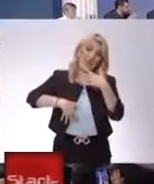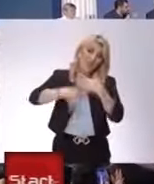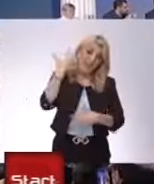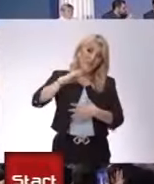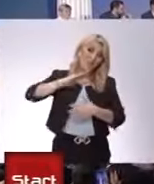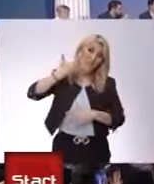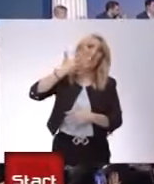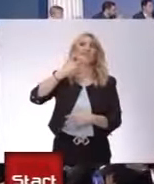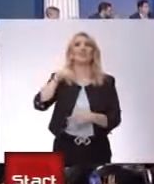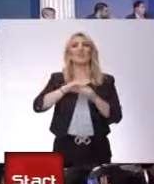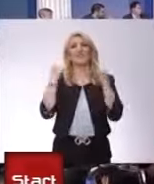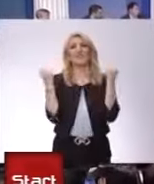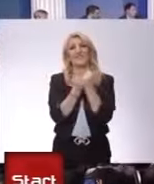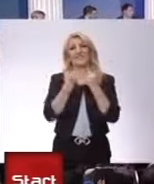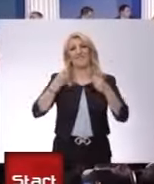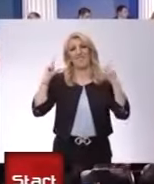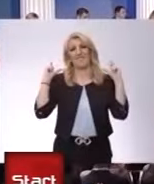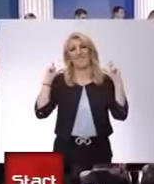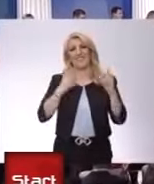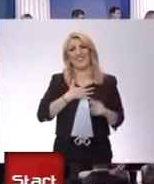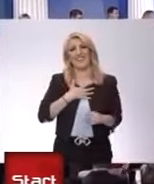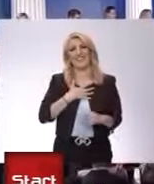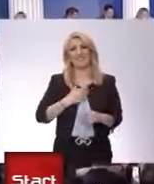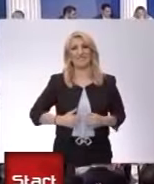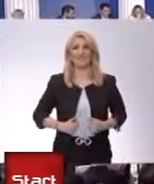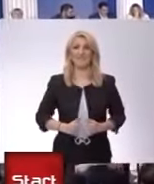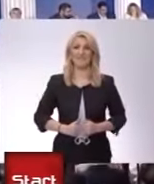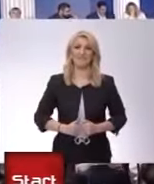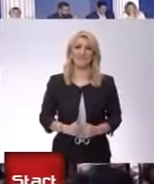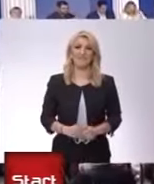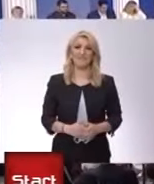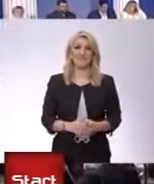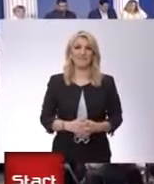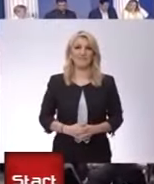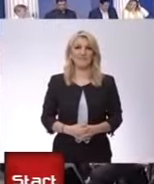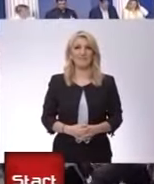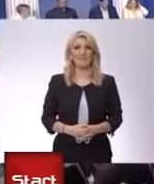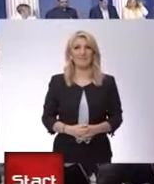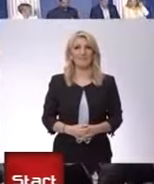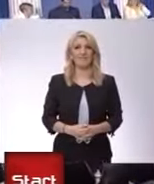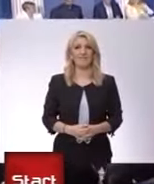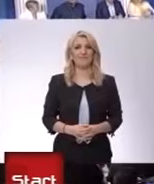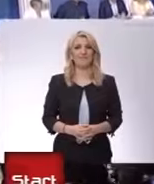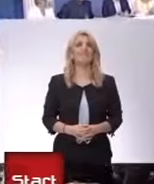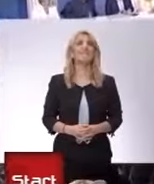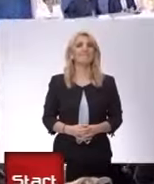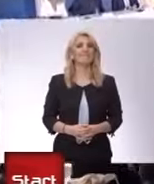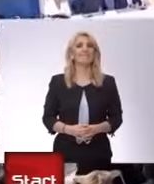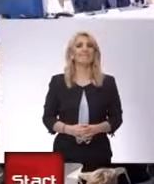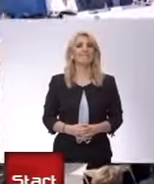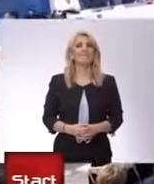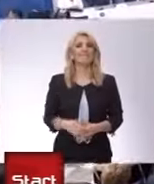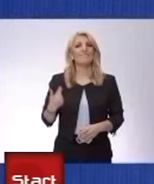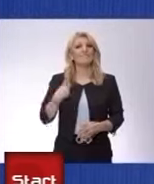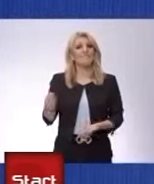θέτοντας το ερώτημα ποιον θα επιλέξουν οι πολίτες να διαπραγματευτεί κρίσιμα θέματα όπως το μεταναστευτικό και το αγροτικό στην Ευρώπη. Το